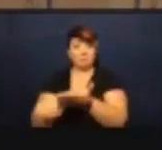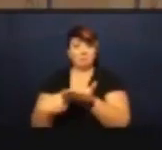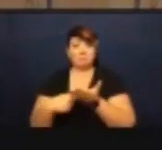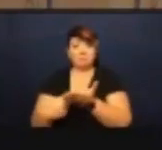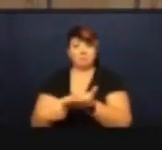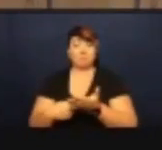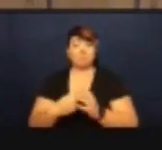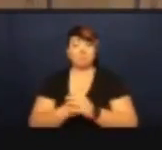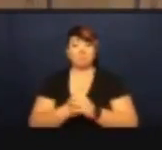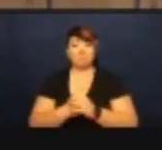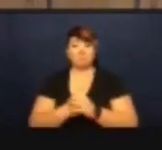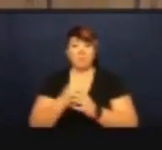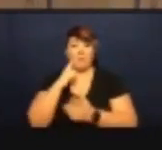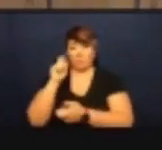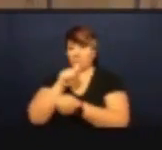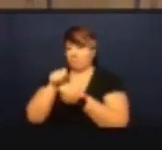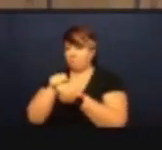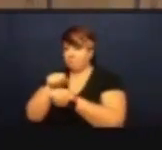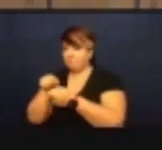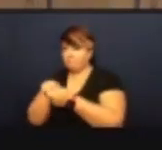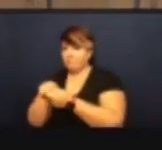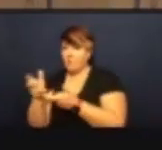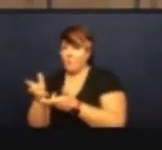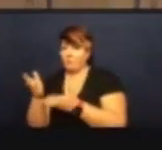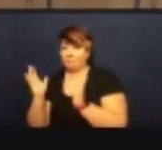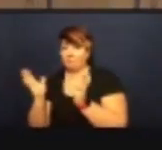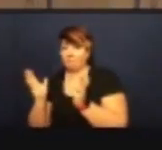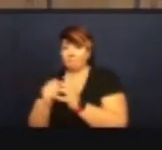Hakukuwa na majadiliano yoyote